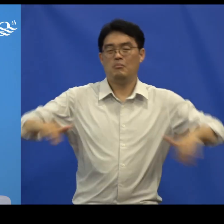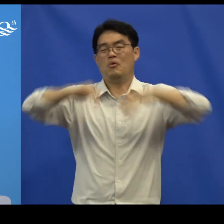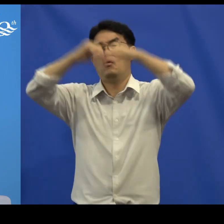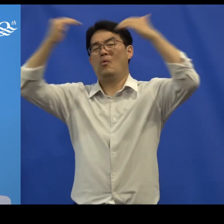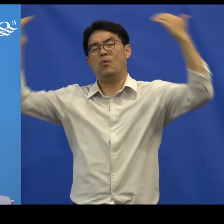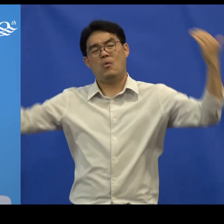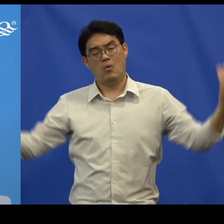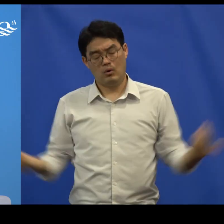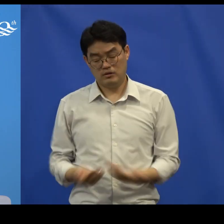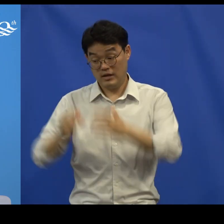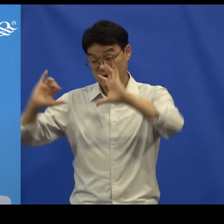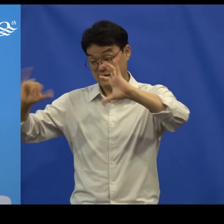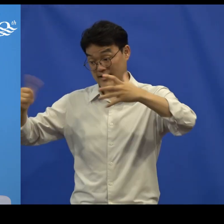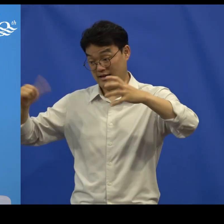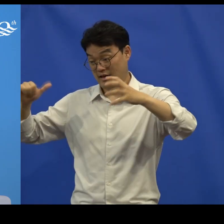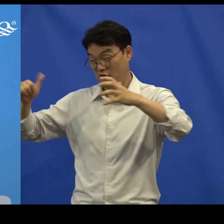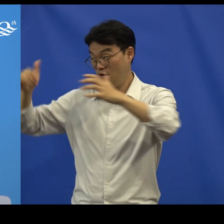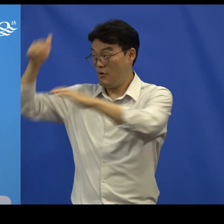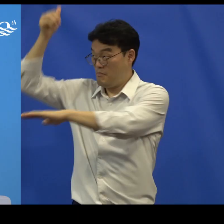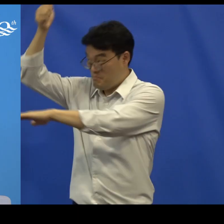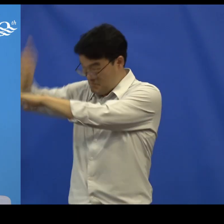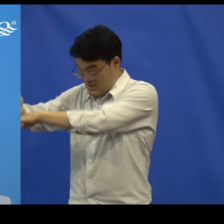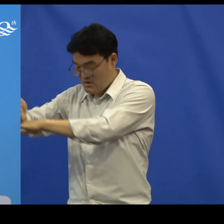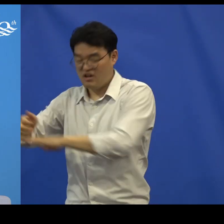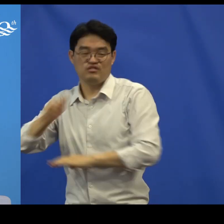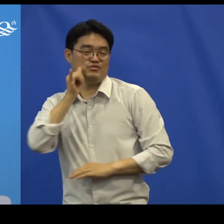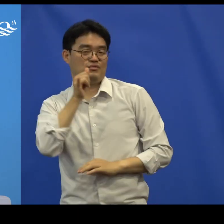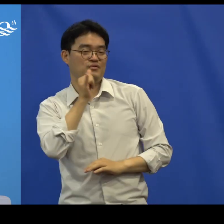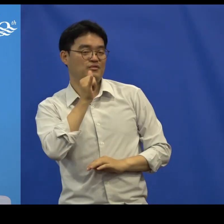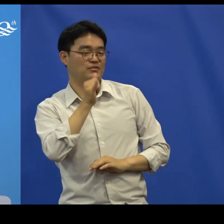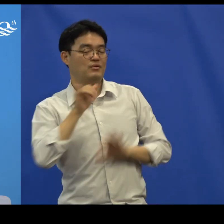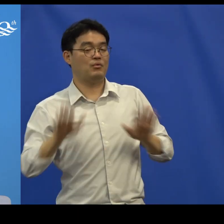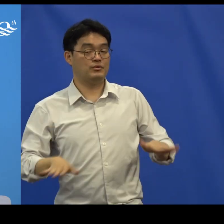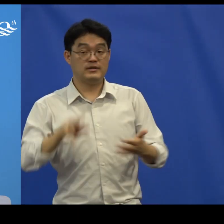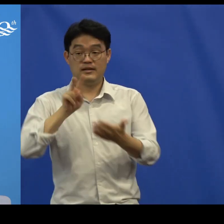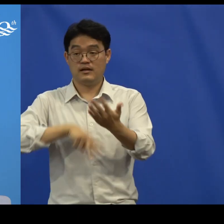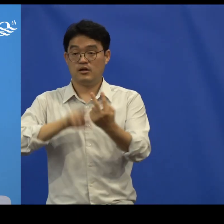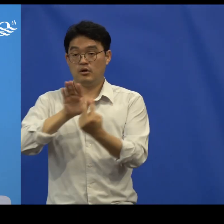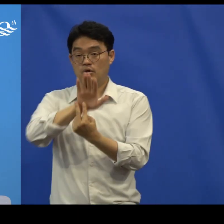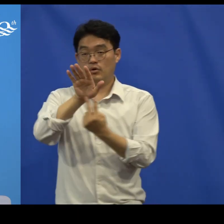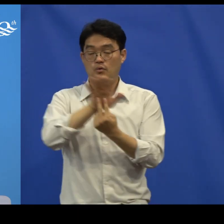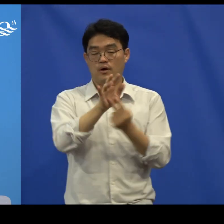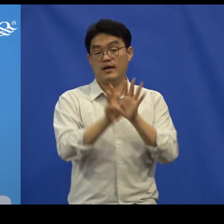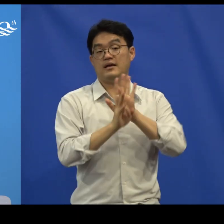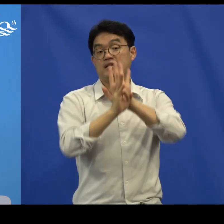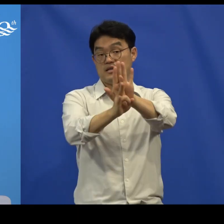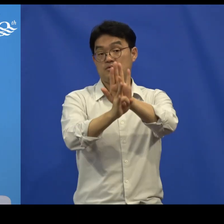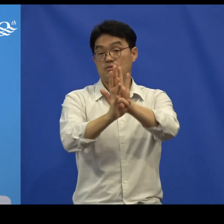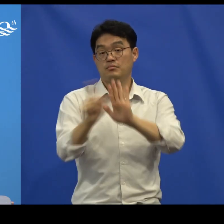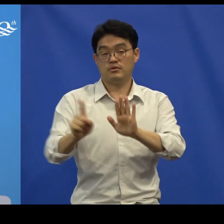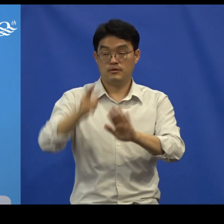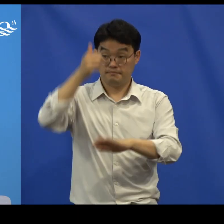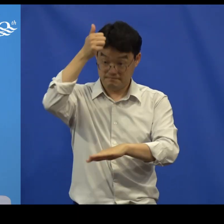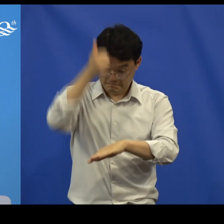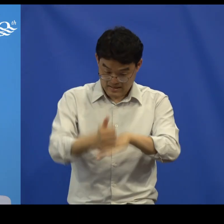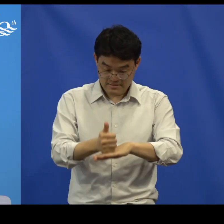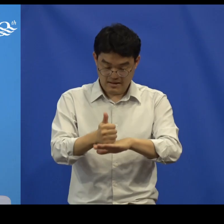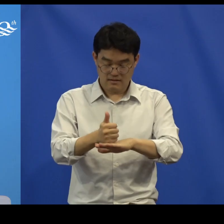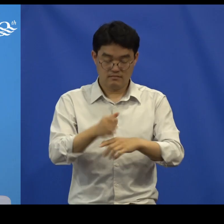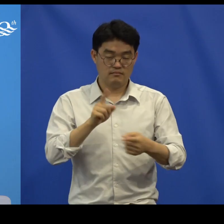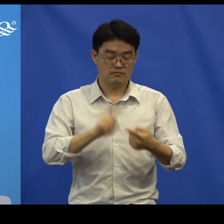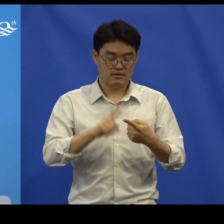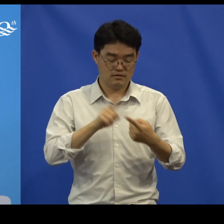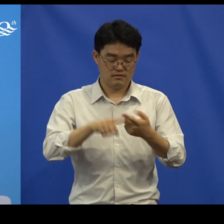끝의 시간을 갖고 있다는 것입니다. 오늘 요한계시록은 끝을 얘기합니다.